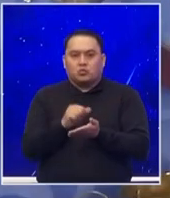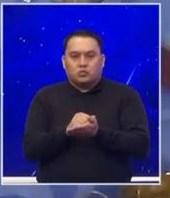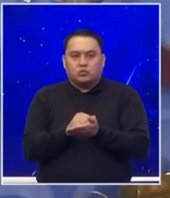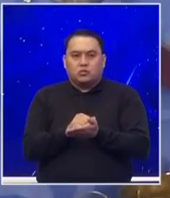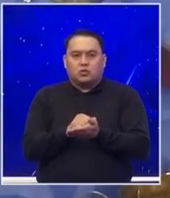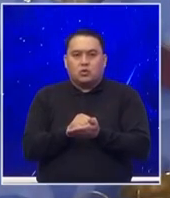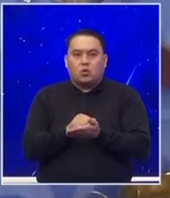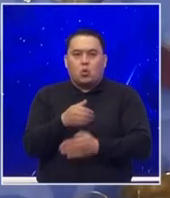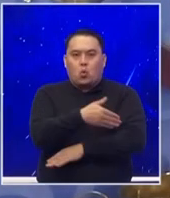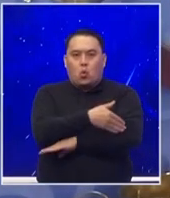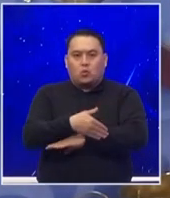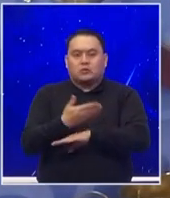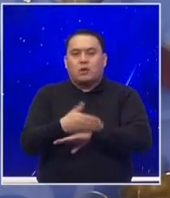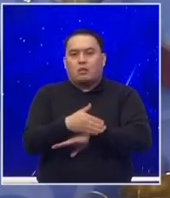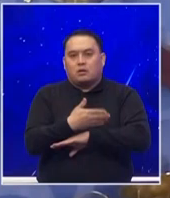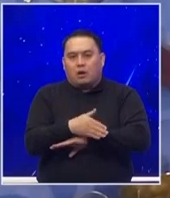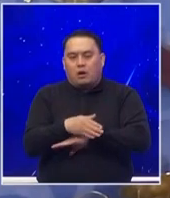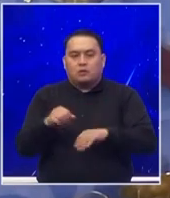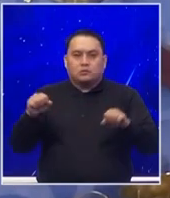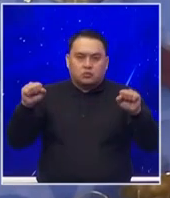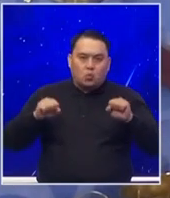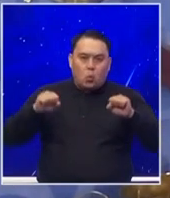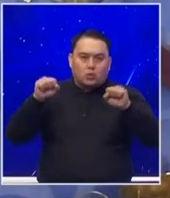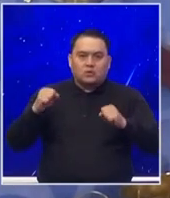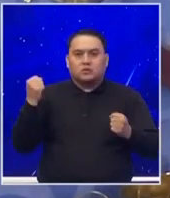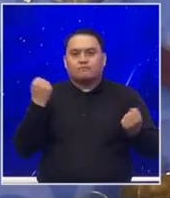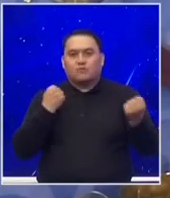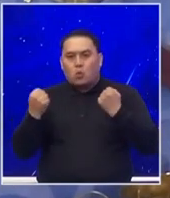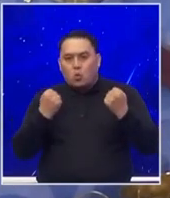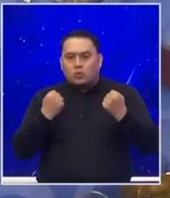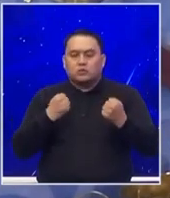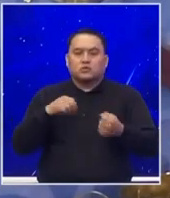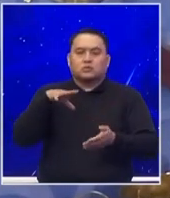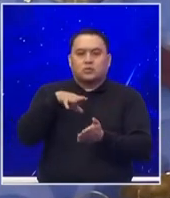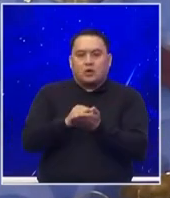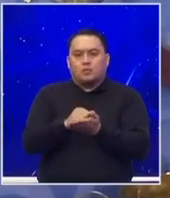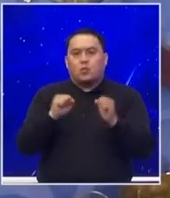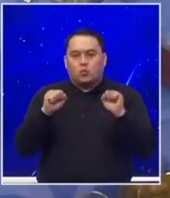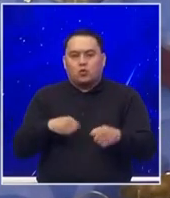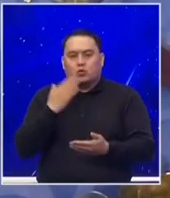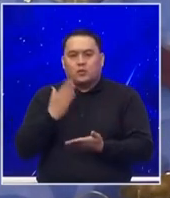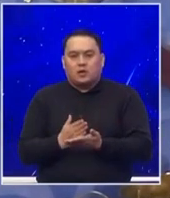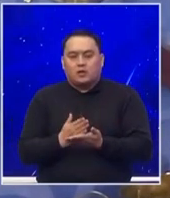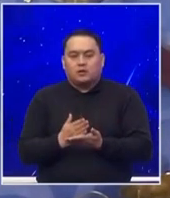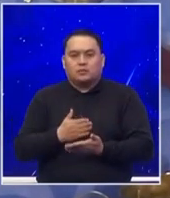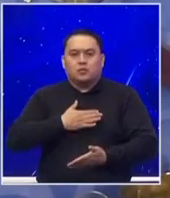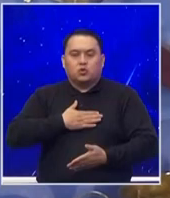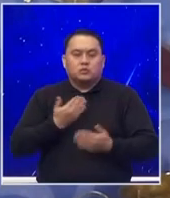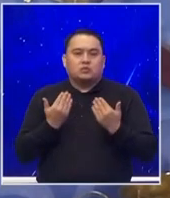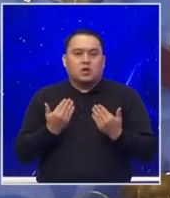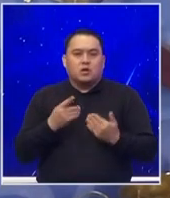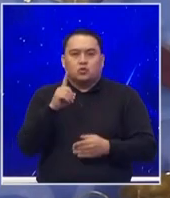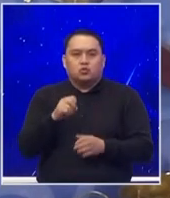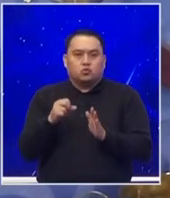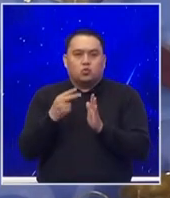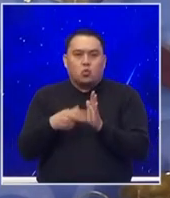далада көшедегі тренажерлар, және турник, брусия деген сияқты спортпен шұғылданатын үлкен мүмкіндіктер қарастырылып, қазір бүгінгі таңда